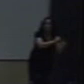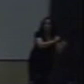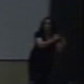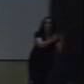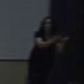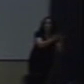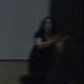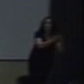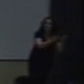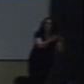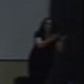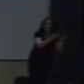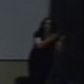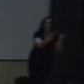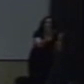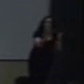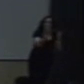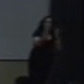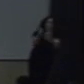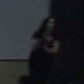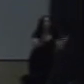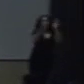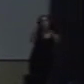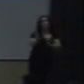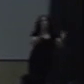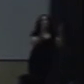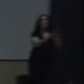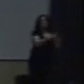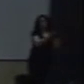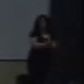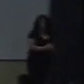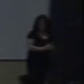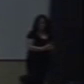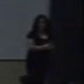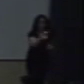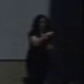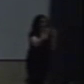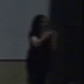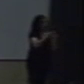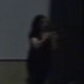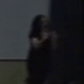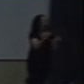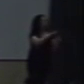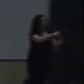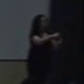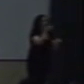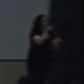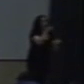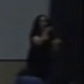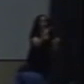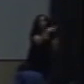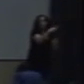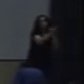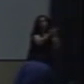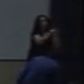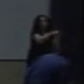de coses que ara se'n parla i ara en parlem tots i tots anem estirant d'aquest fil i només parlem d'això i llavors sembla que els joves només siguin això i